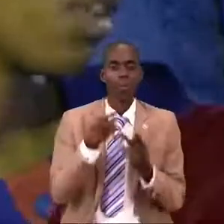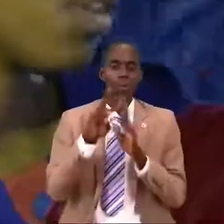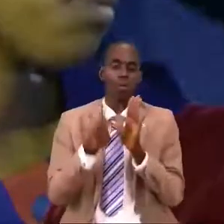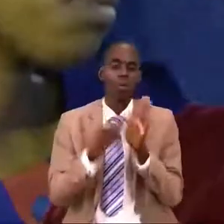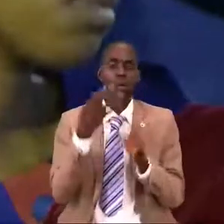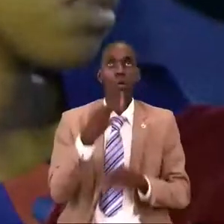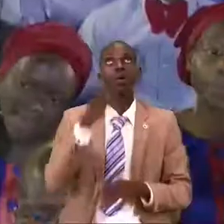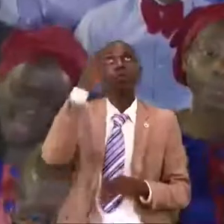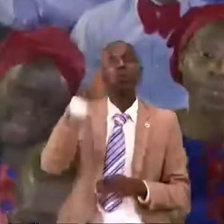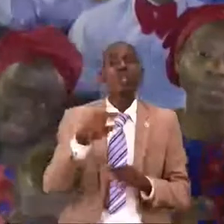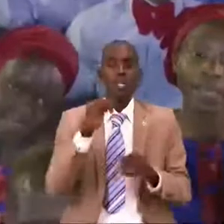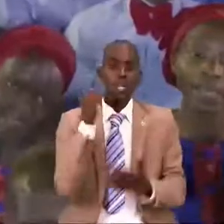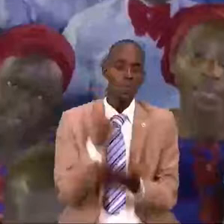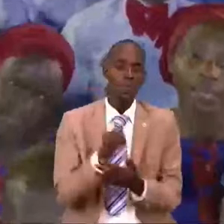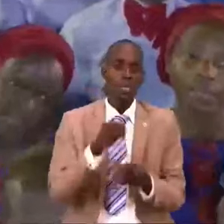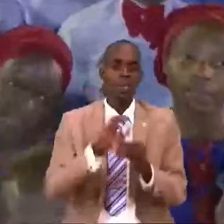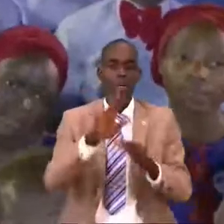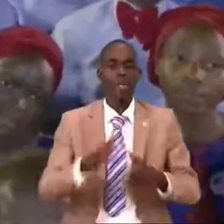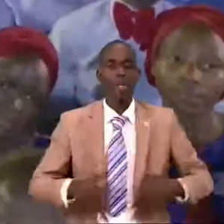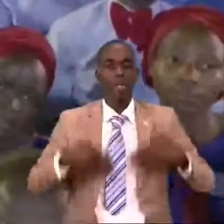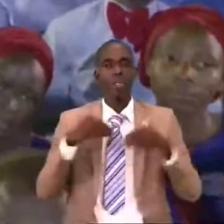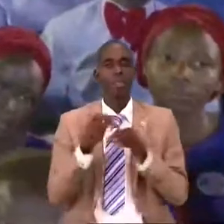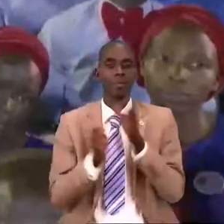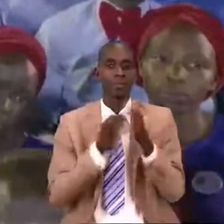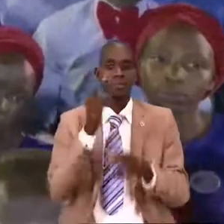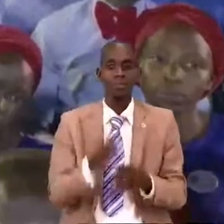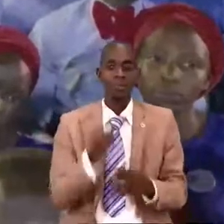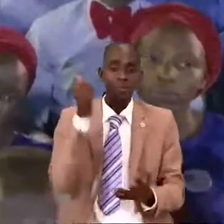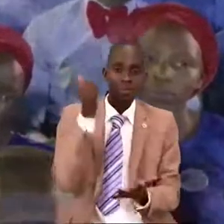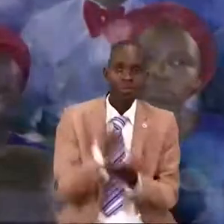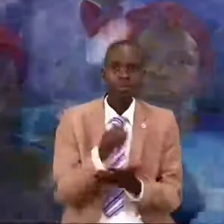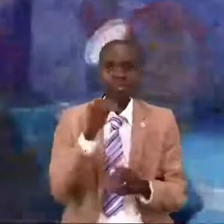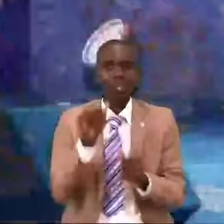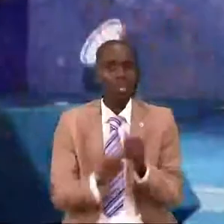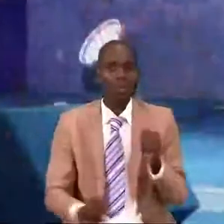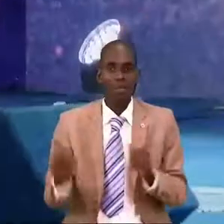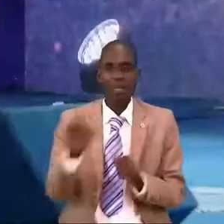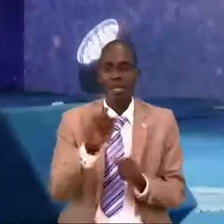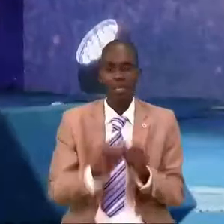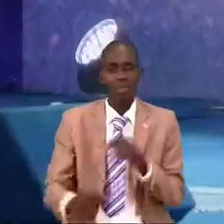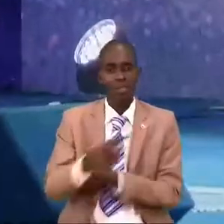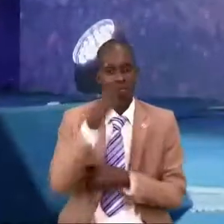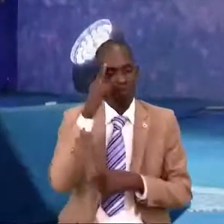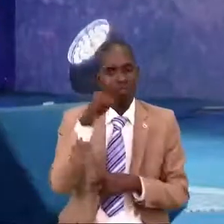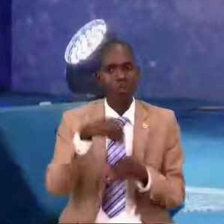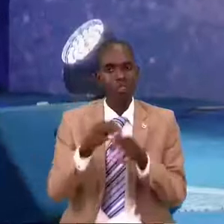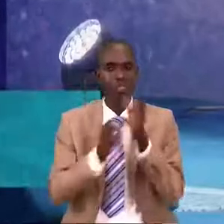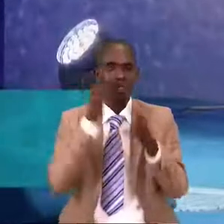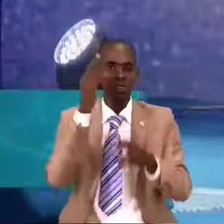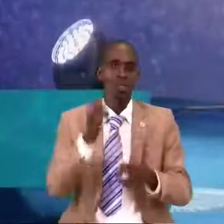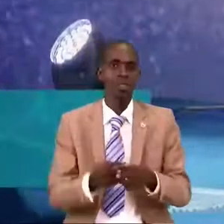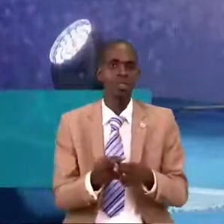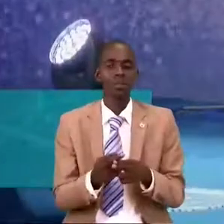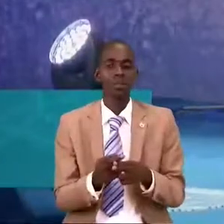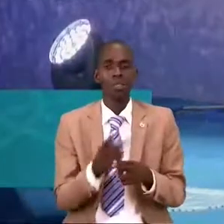Amen partout, chaque jour. Les miséricordes continuelles de notre